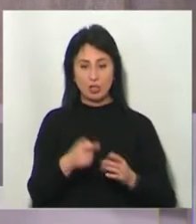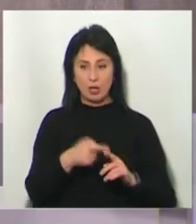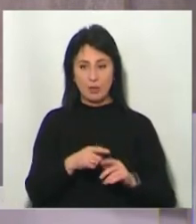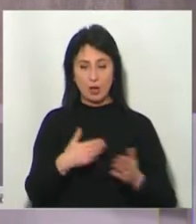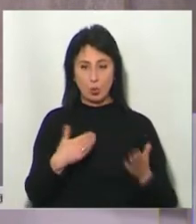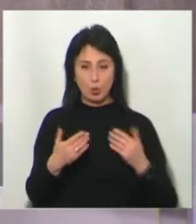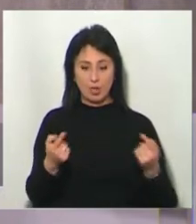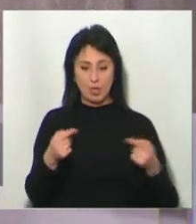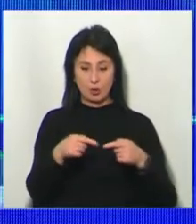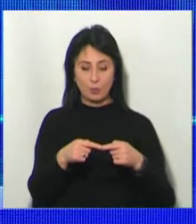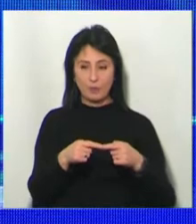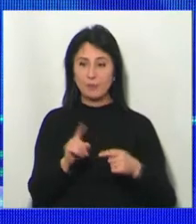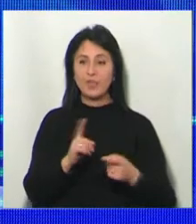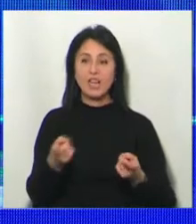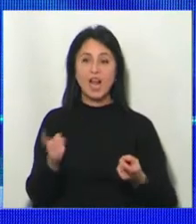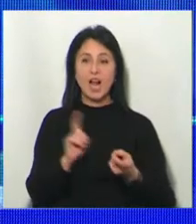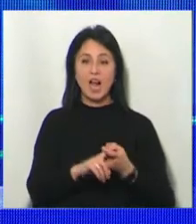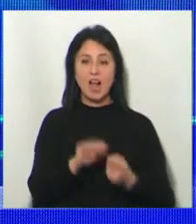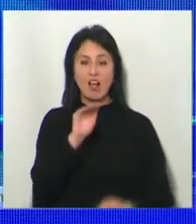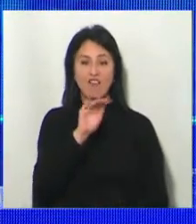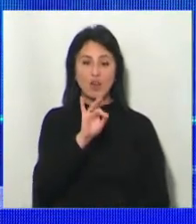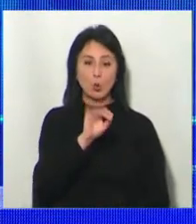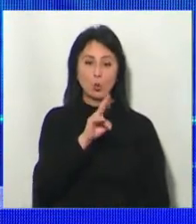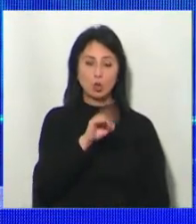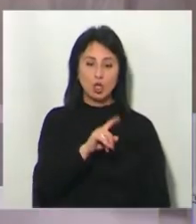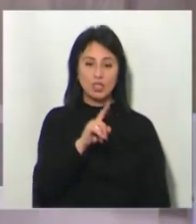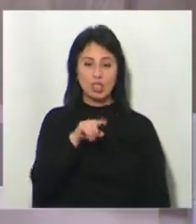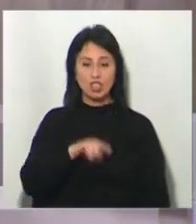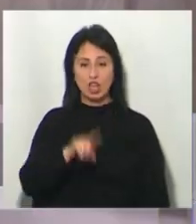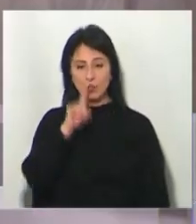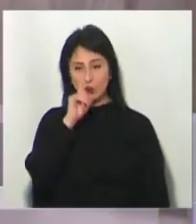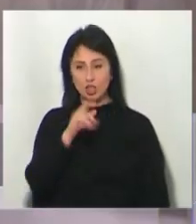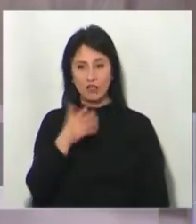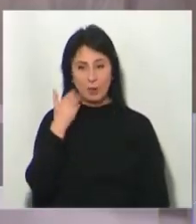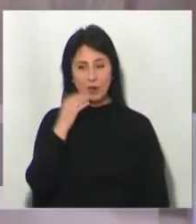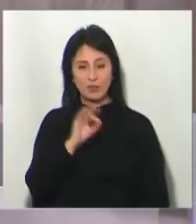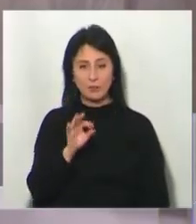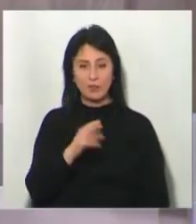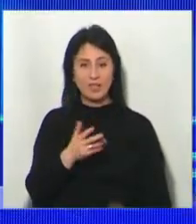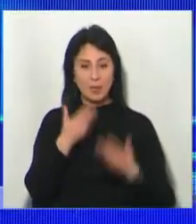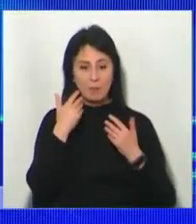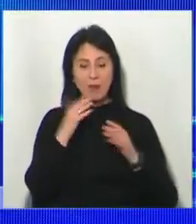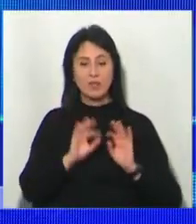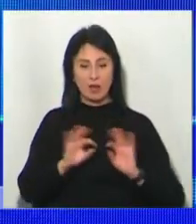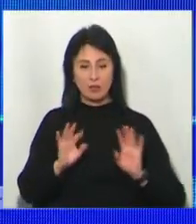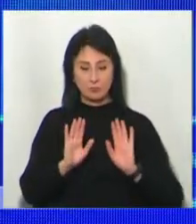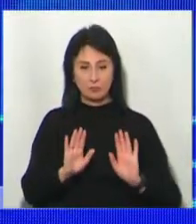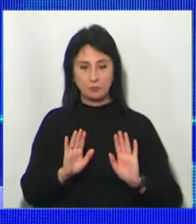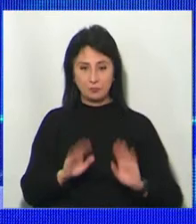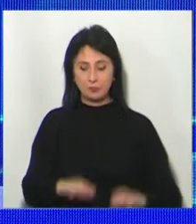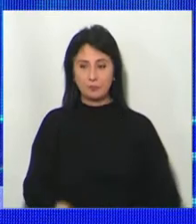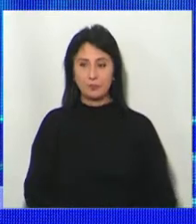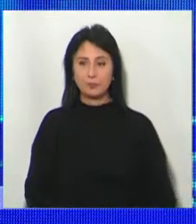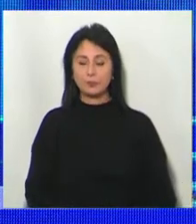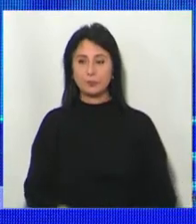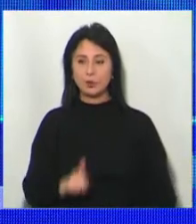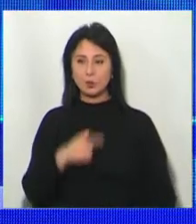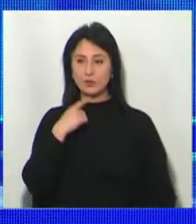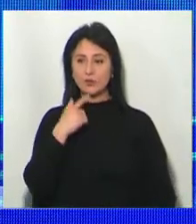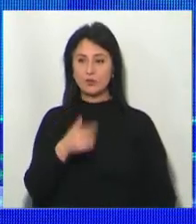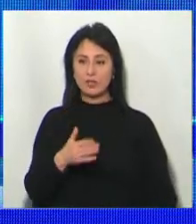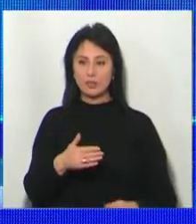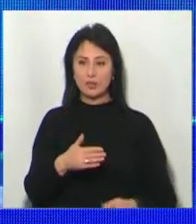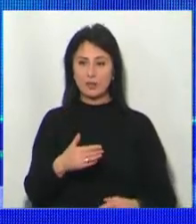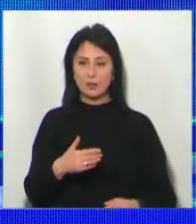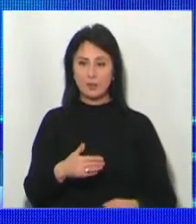ამ ურთიერთობას. Ra kavshiria fruktozasa da sharbjavas choris martivat rom talia martivat avsat ekha rugurts tkvit uke